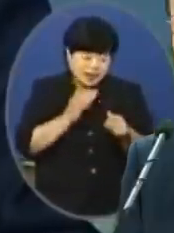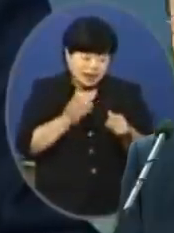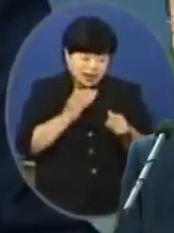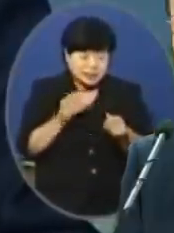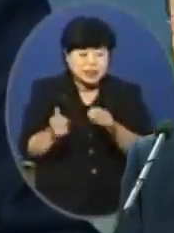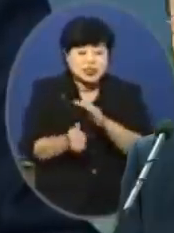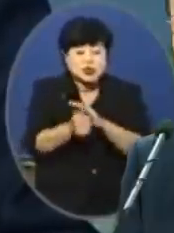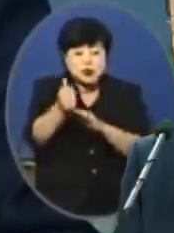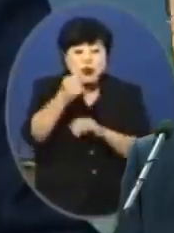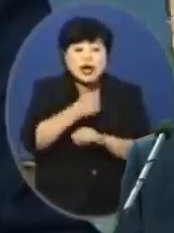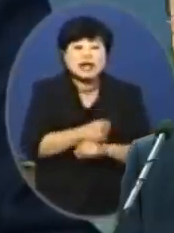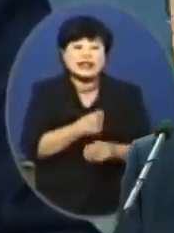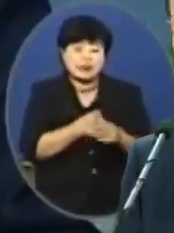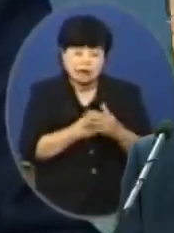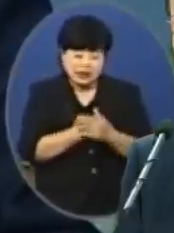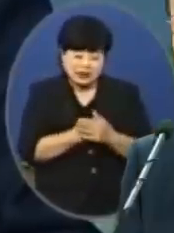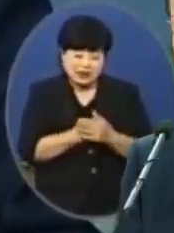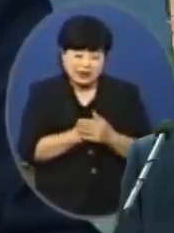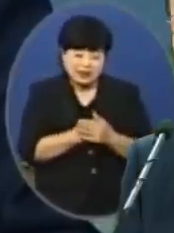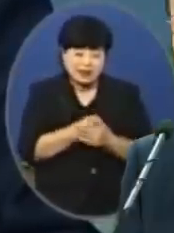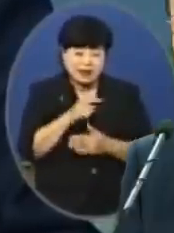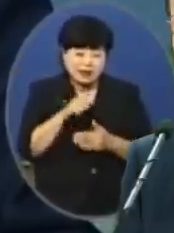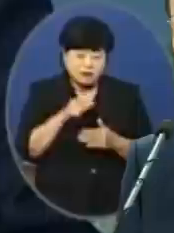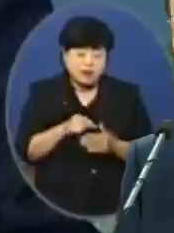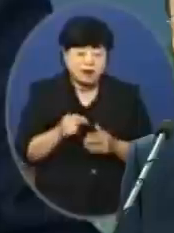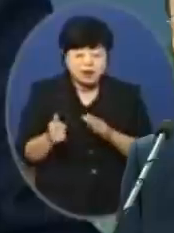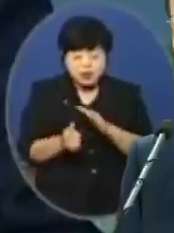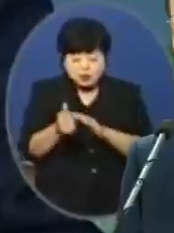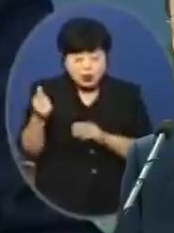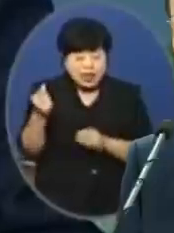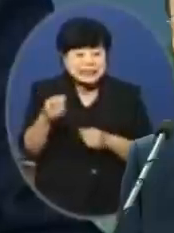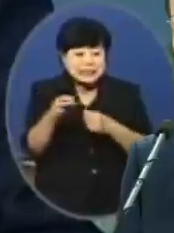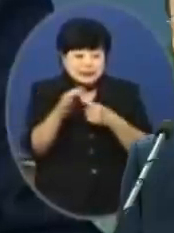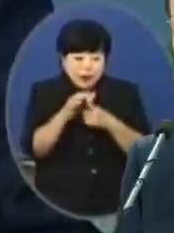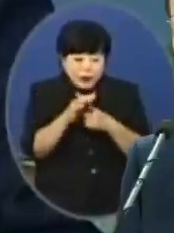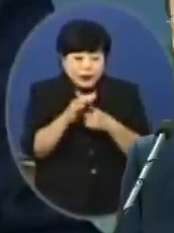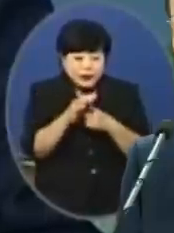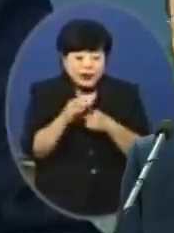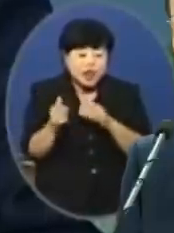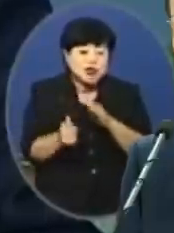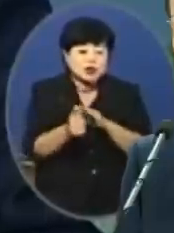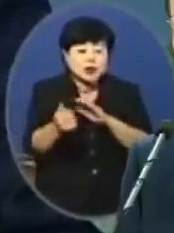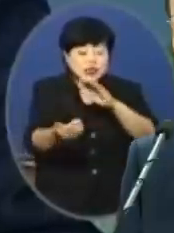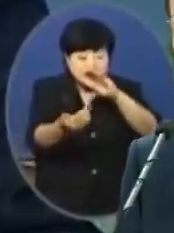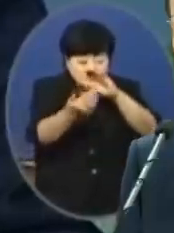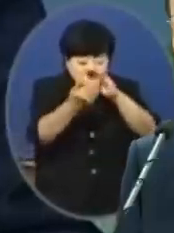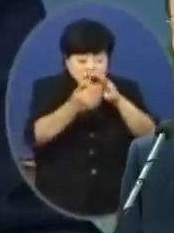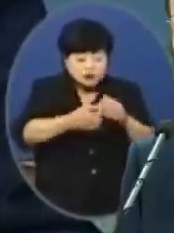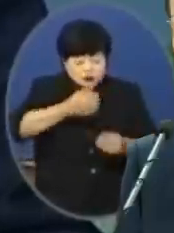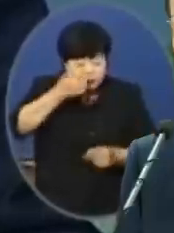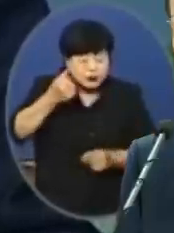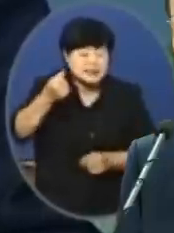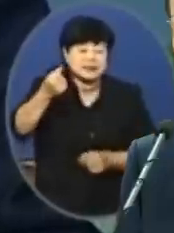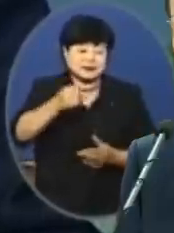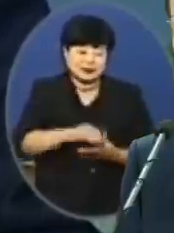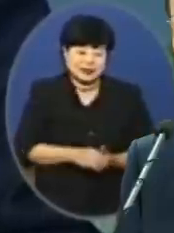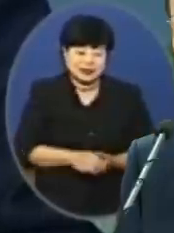간절히 소원한다. 마음에 뜨거운 소원을 가지면 소원이 이루어진 꿈을 꾸게 된다.